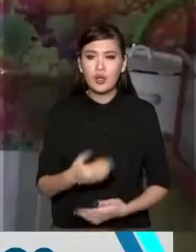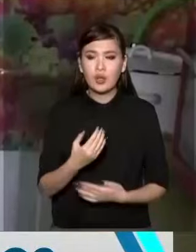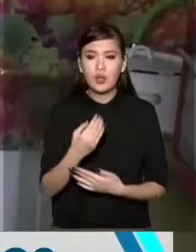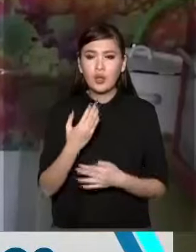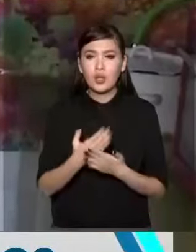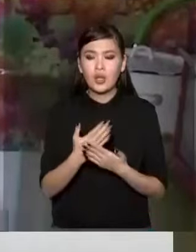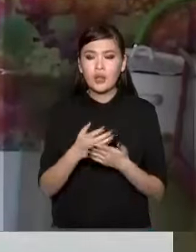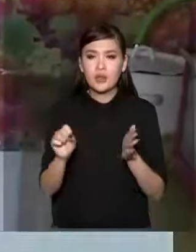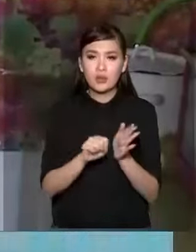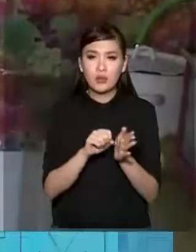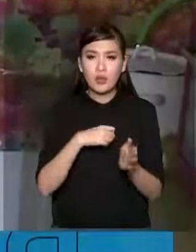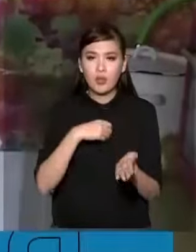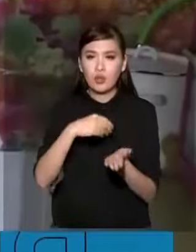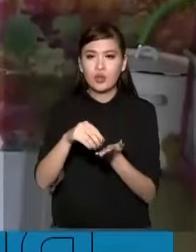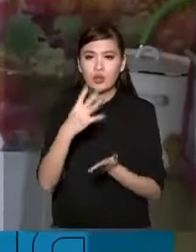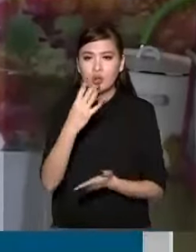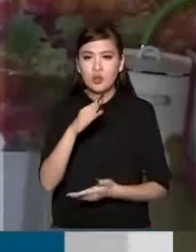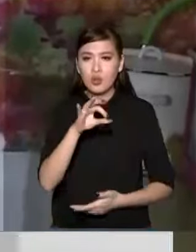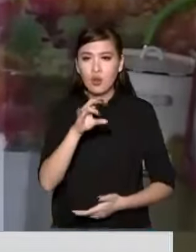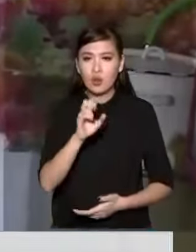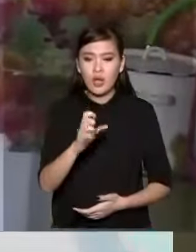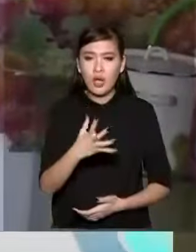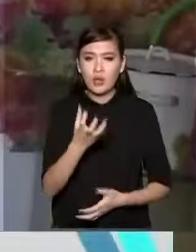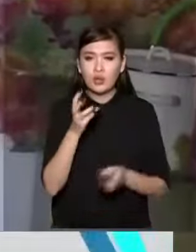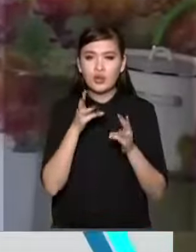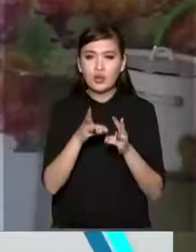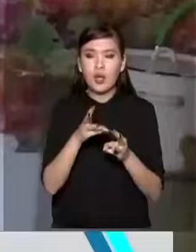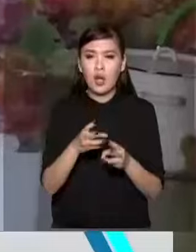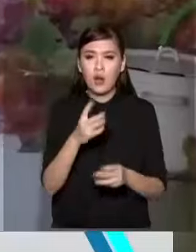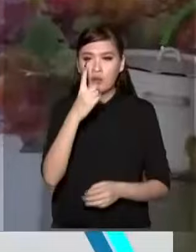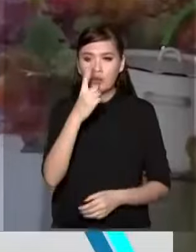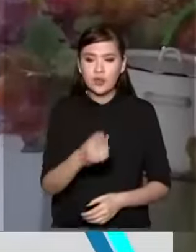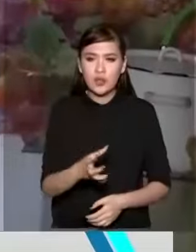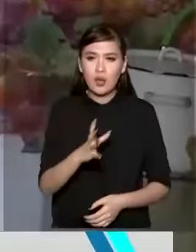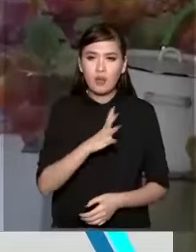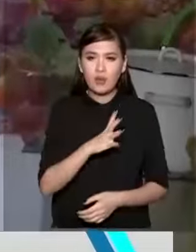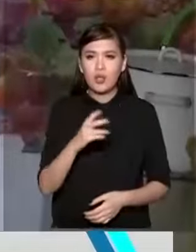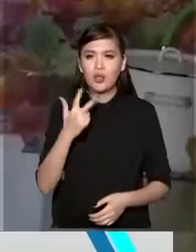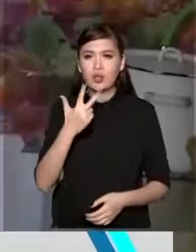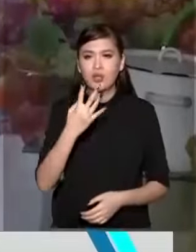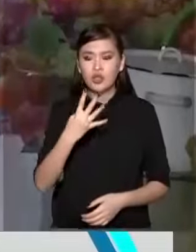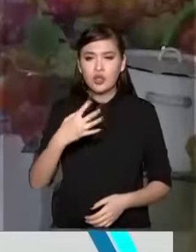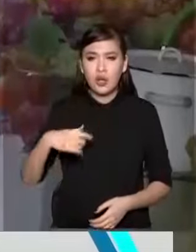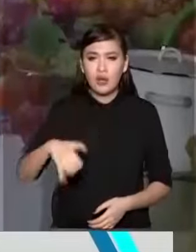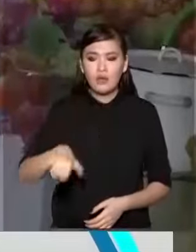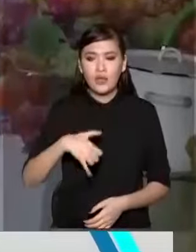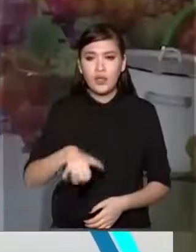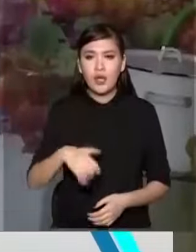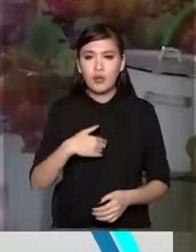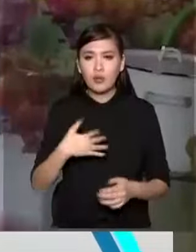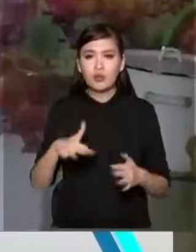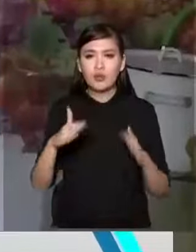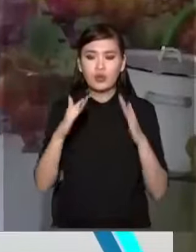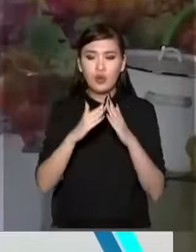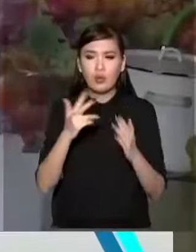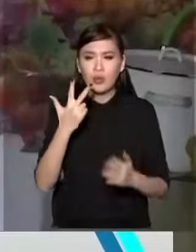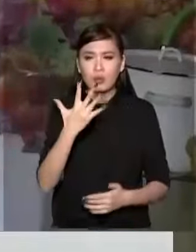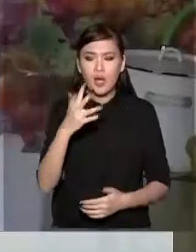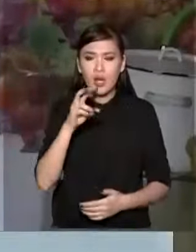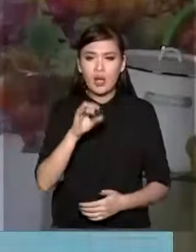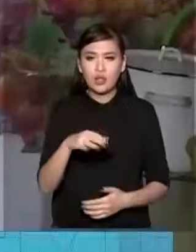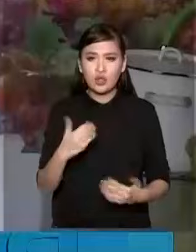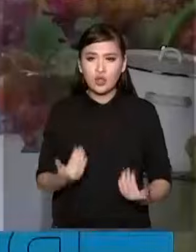На зиму я покупала 4 тонны твердого топлива, а в день мы сжигали по 3-4 ведра. Я живу в этом доме 35 лет, и каждый